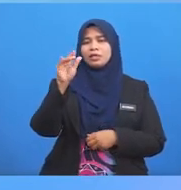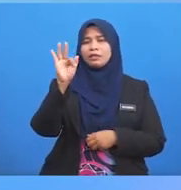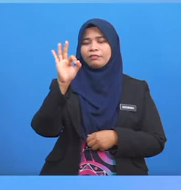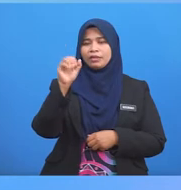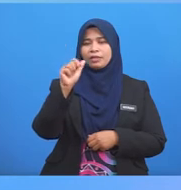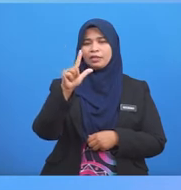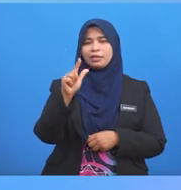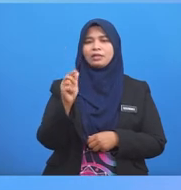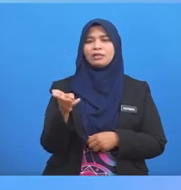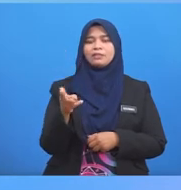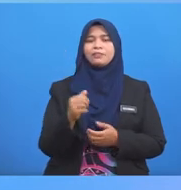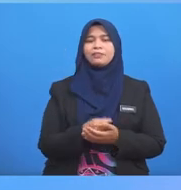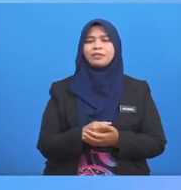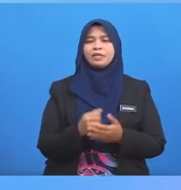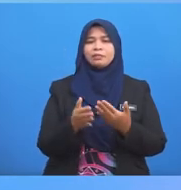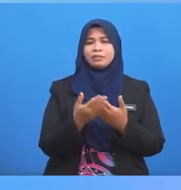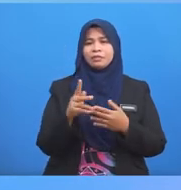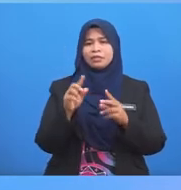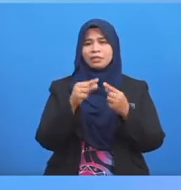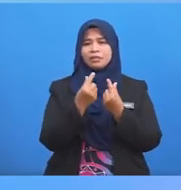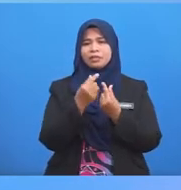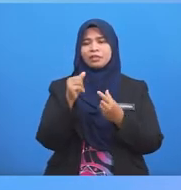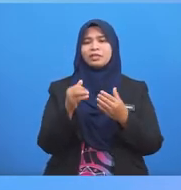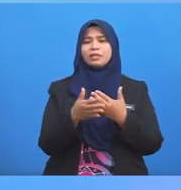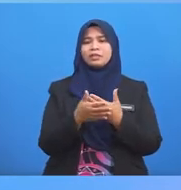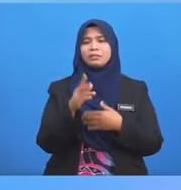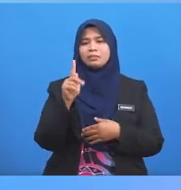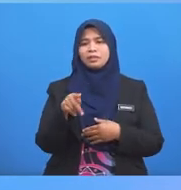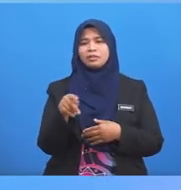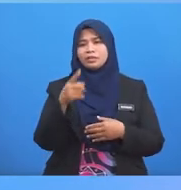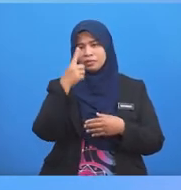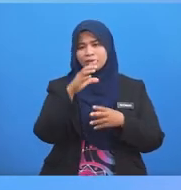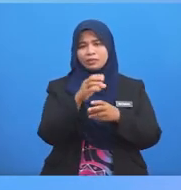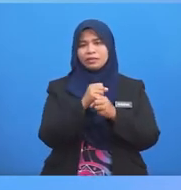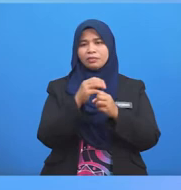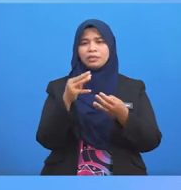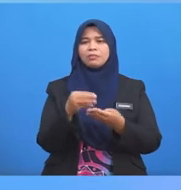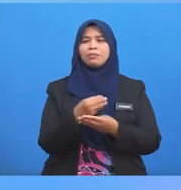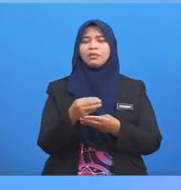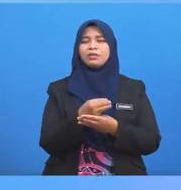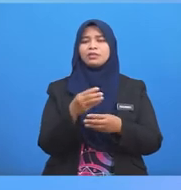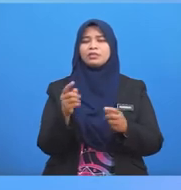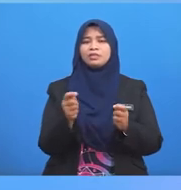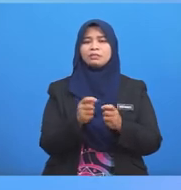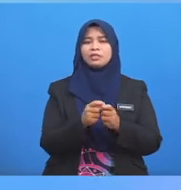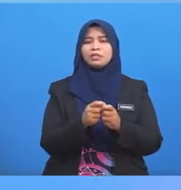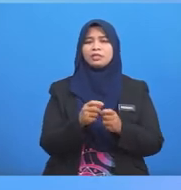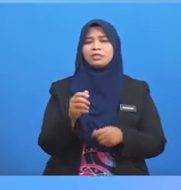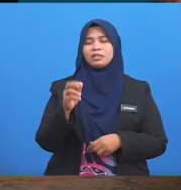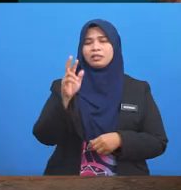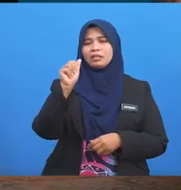kelima, memudahkan golongan yang memerlukan untuk mendapatkan modal seperti melalui akad